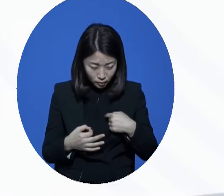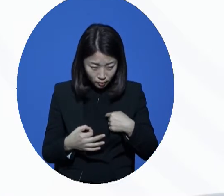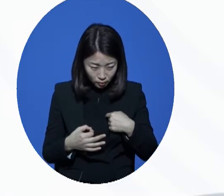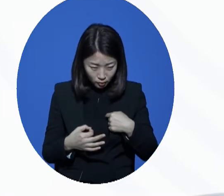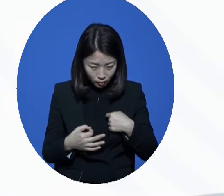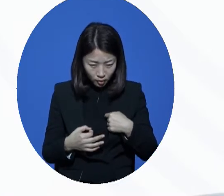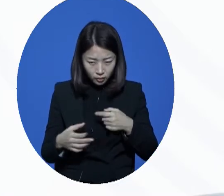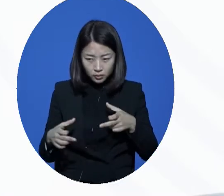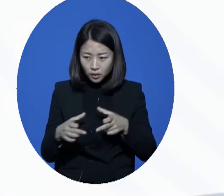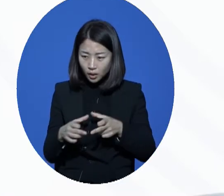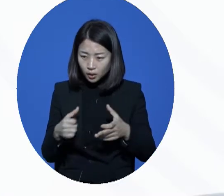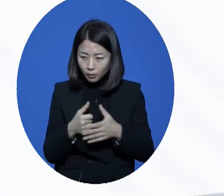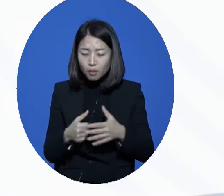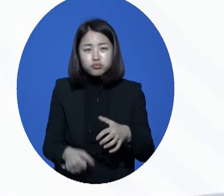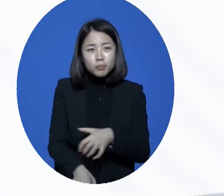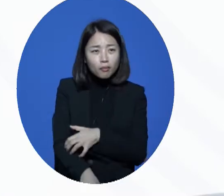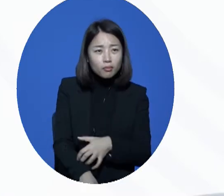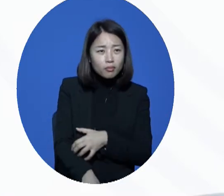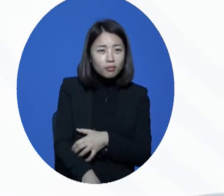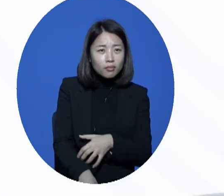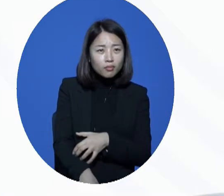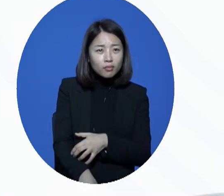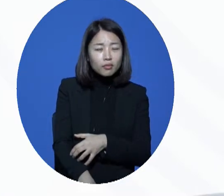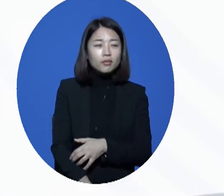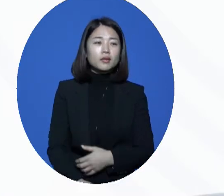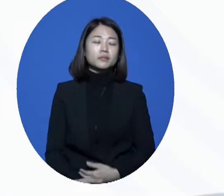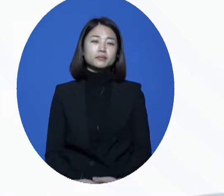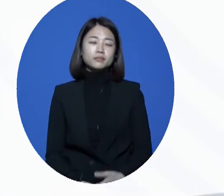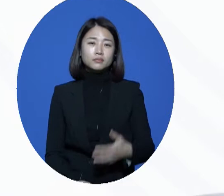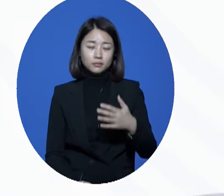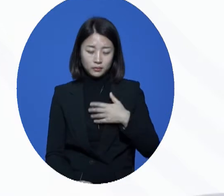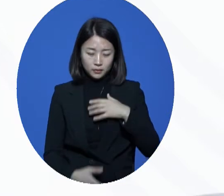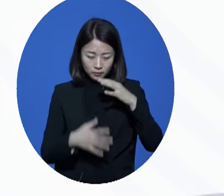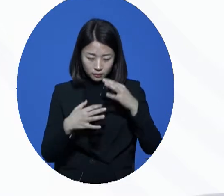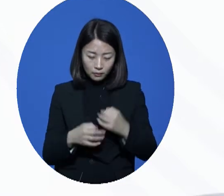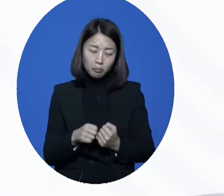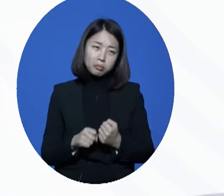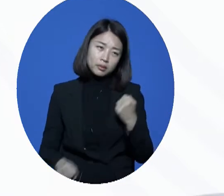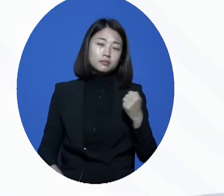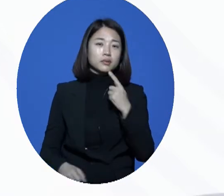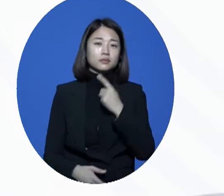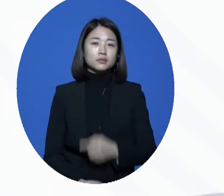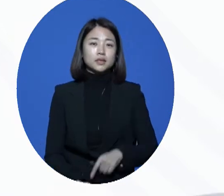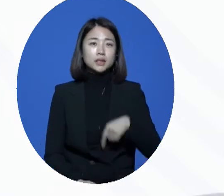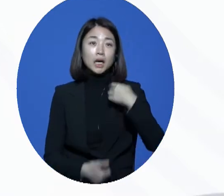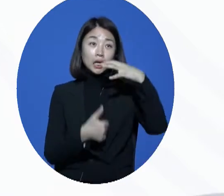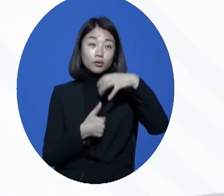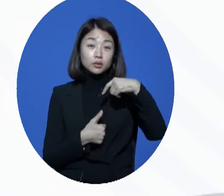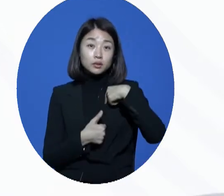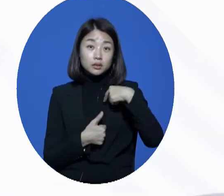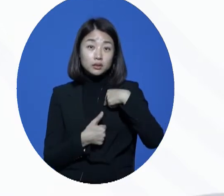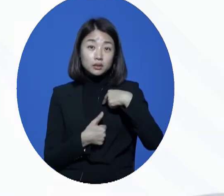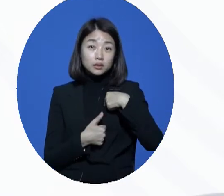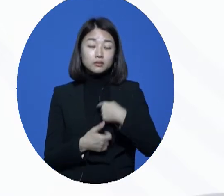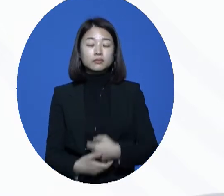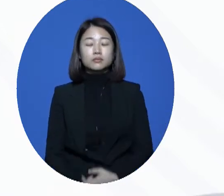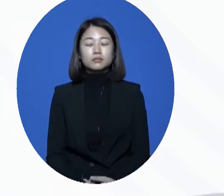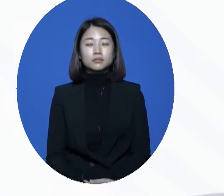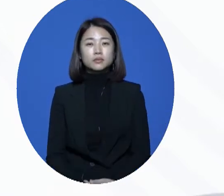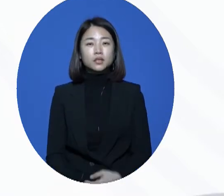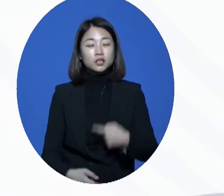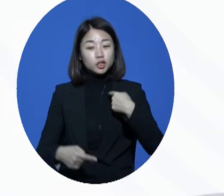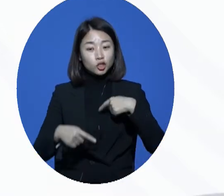거지. 자가격리는 나를 이루고 있는 정체성에서 모든 걸 상실시켜. 자가격리라는 상황은 모든